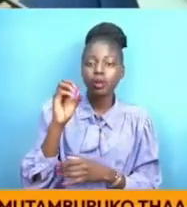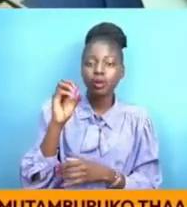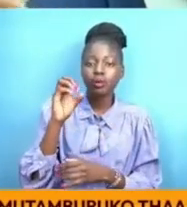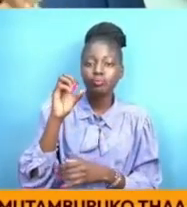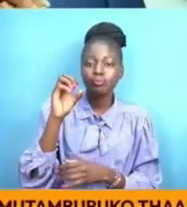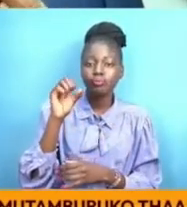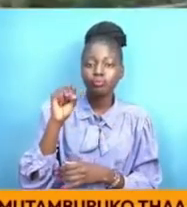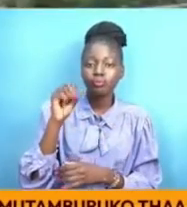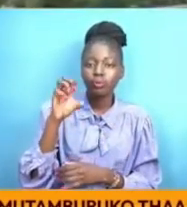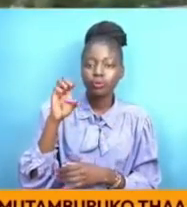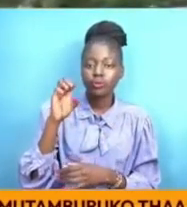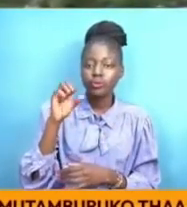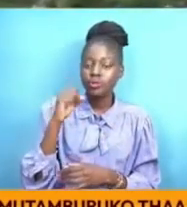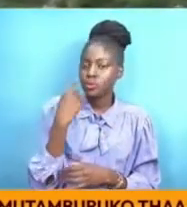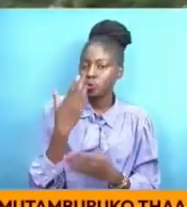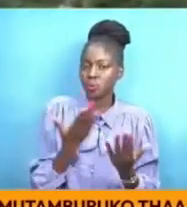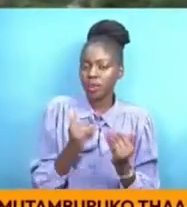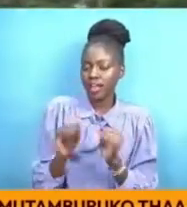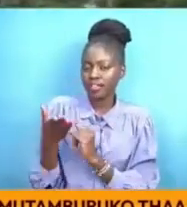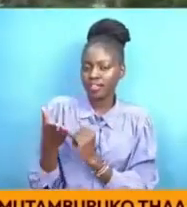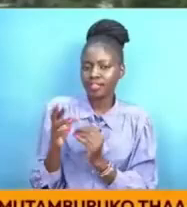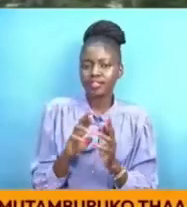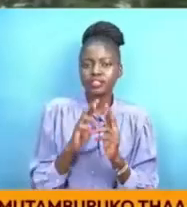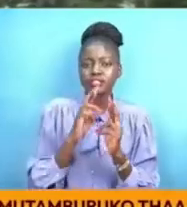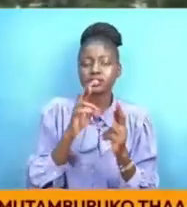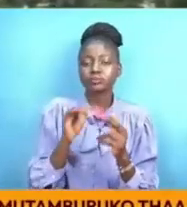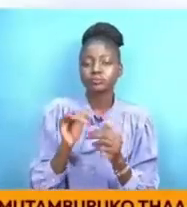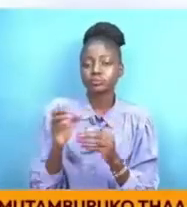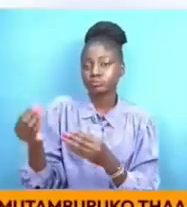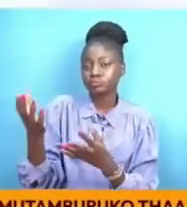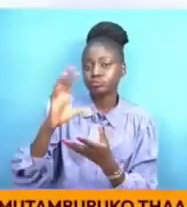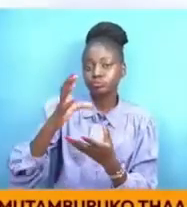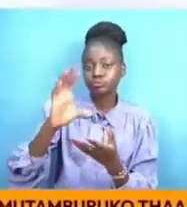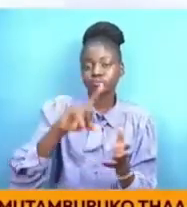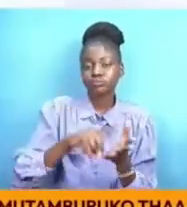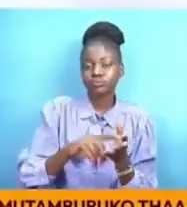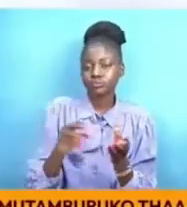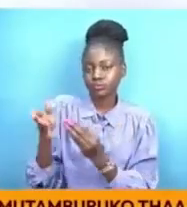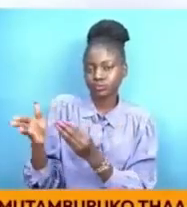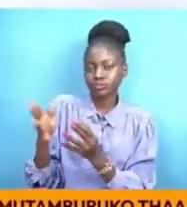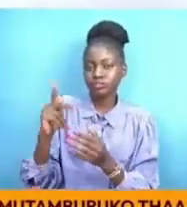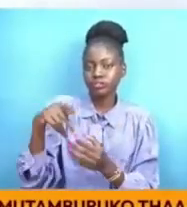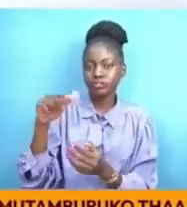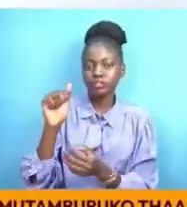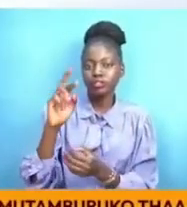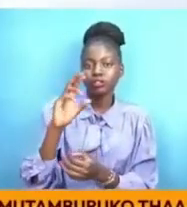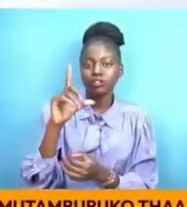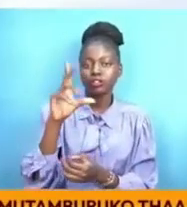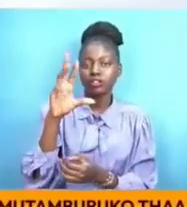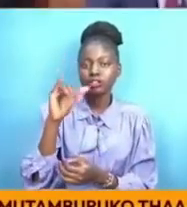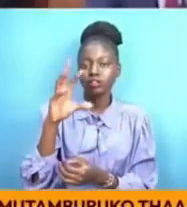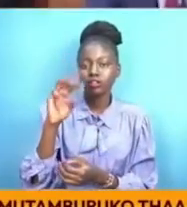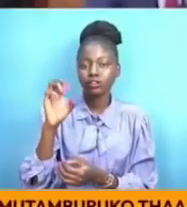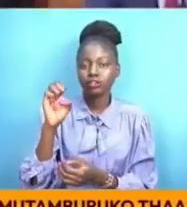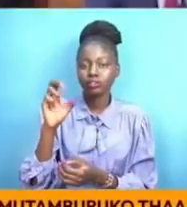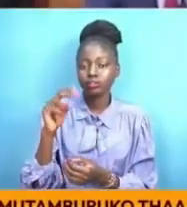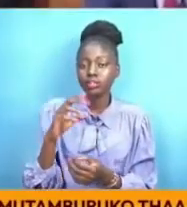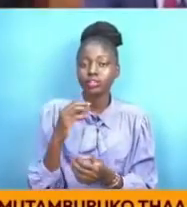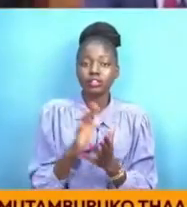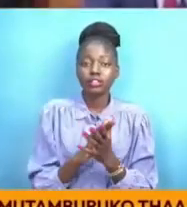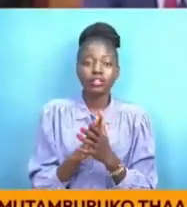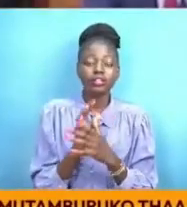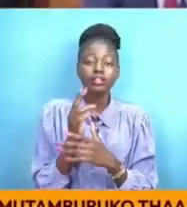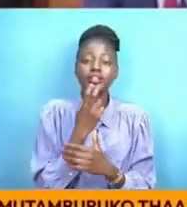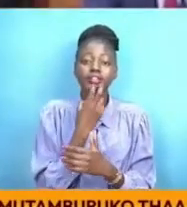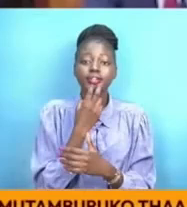Wetangula kuria riboti no thutha wa guturanirwo igakorwo gitemanio kuri bunge muthenya wa keri. The problems